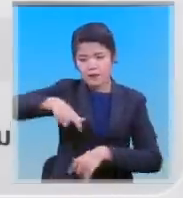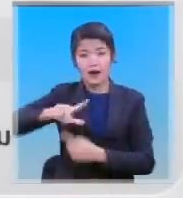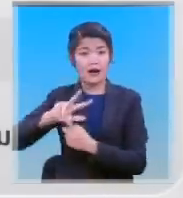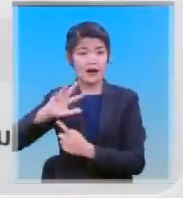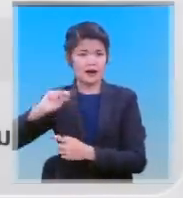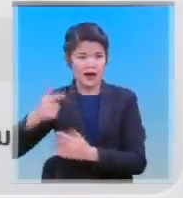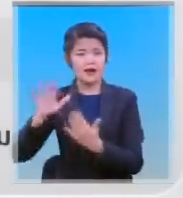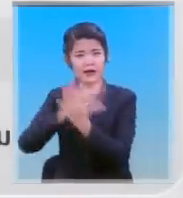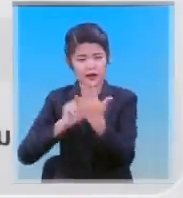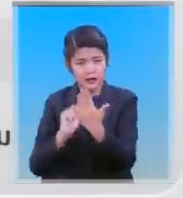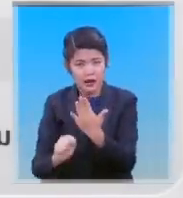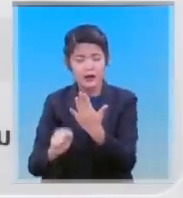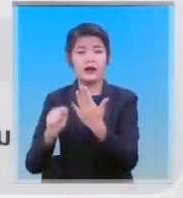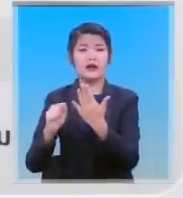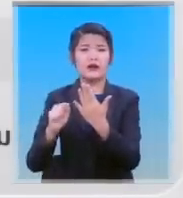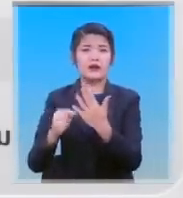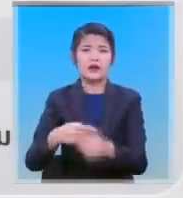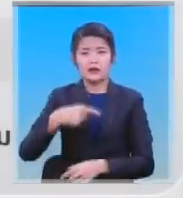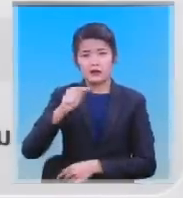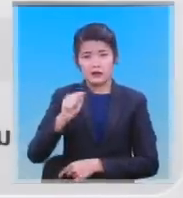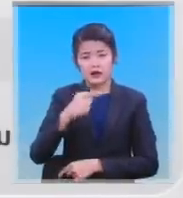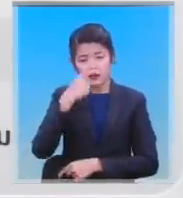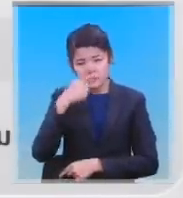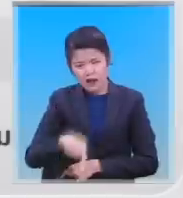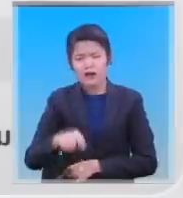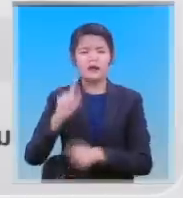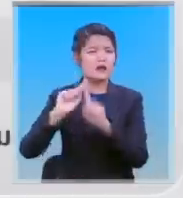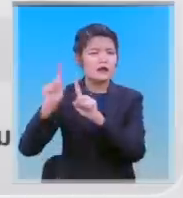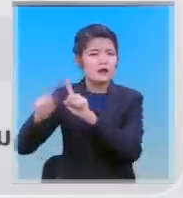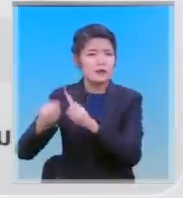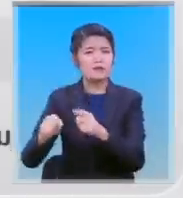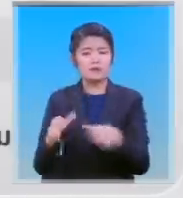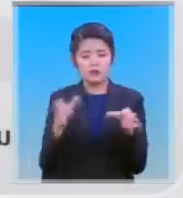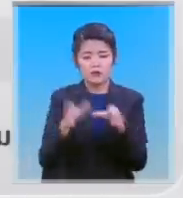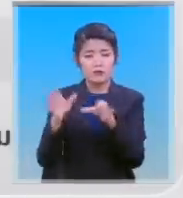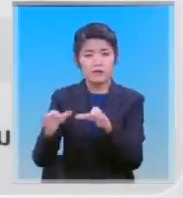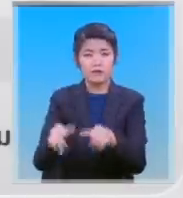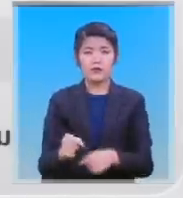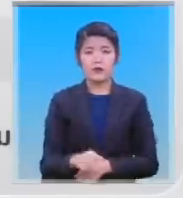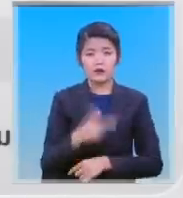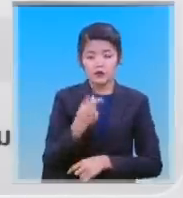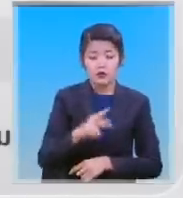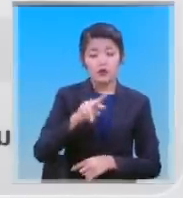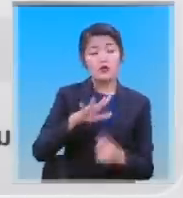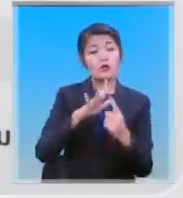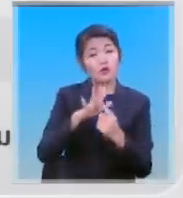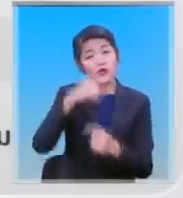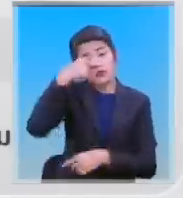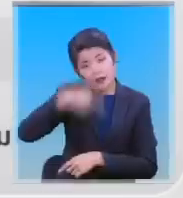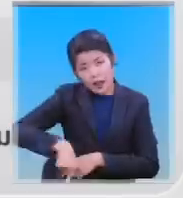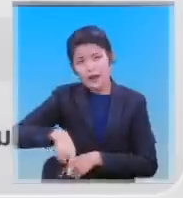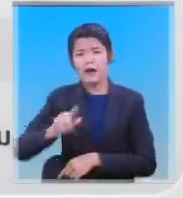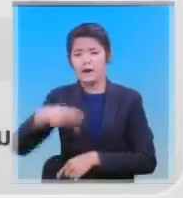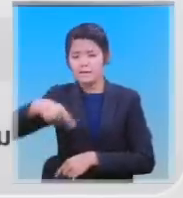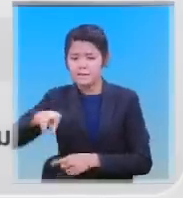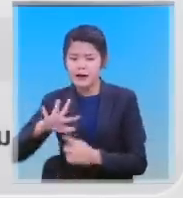ชาภิวัตน์พรรคพลังไทยรักไทยพรรคไทยศรีวิไลพรรคประชานิยมพรรคครูไทยเพื่อประชาชนพรรคประชาธรรมไท